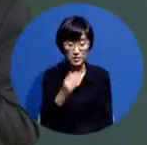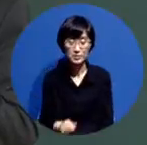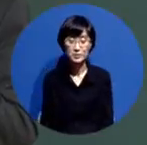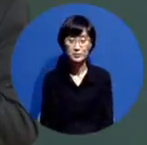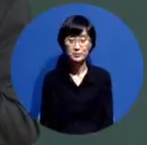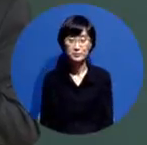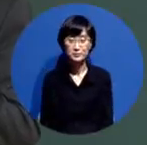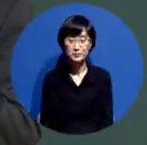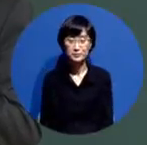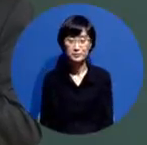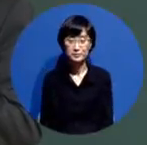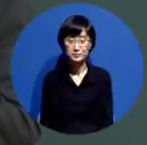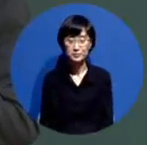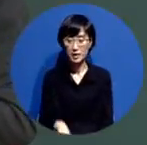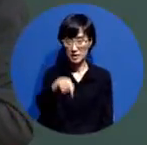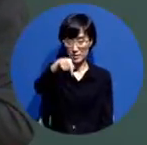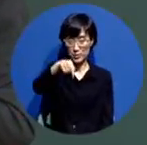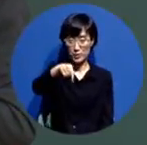집에는 주의 종의 집입니다.